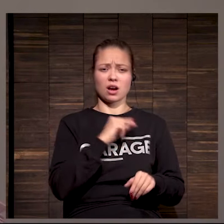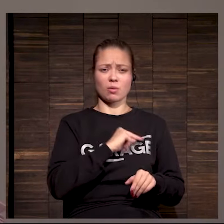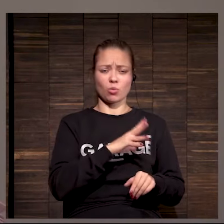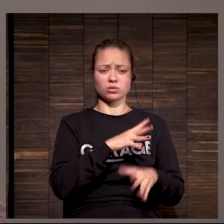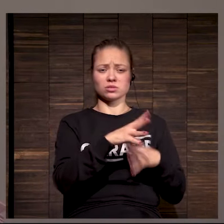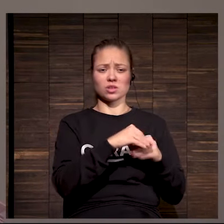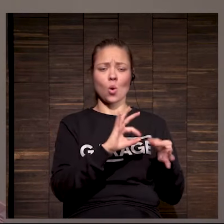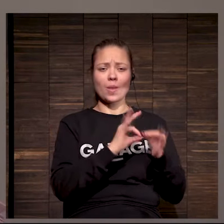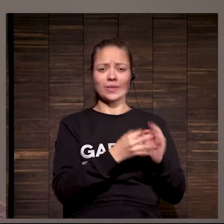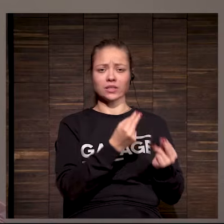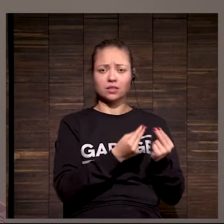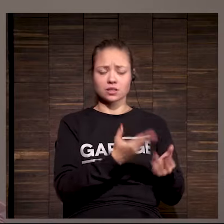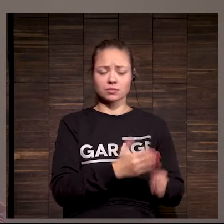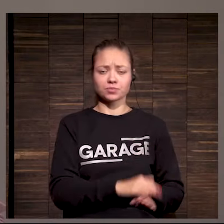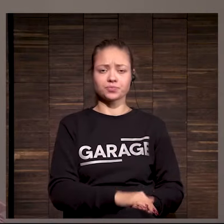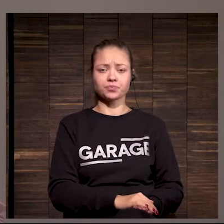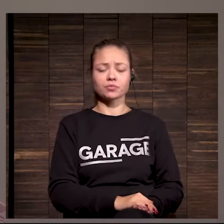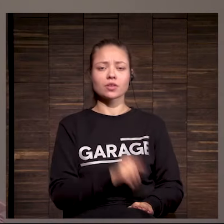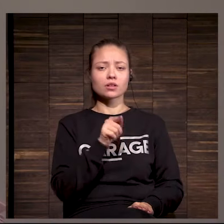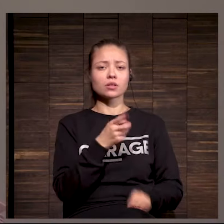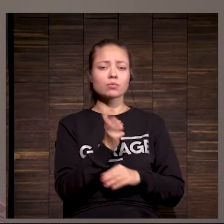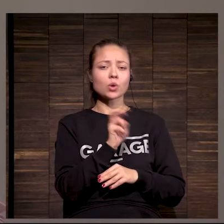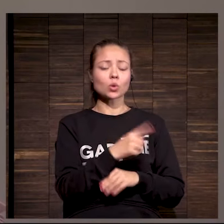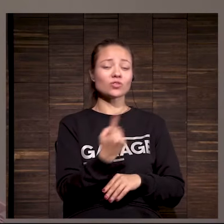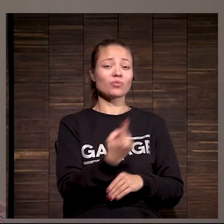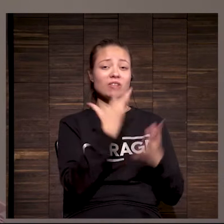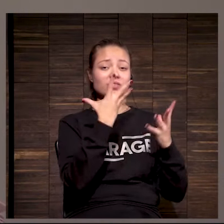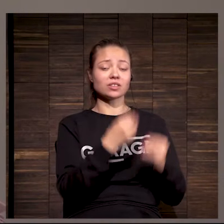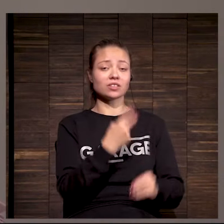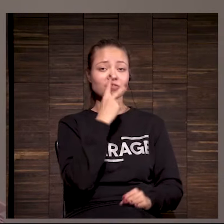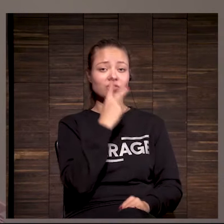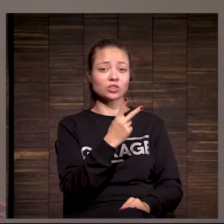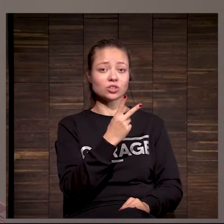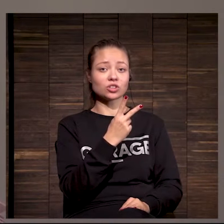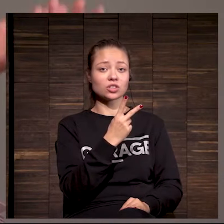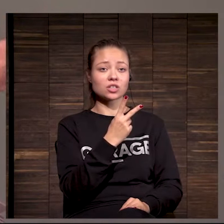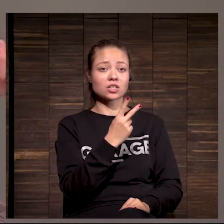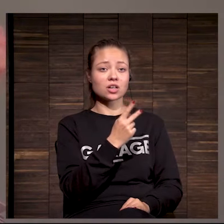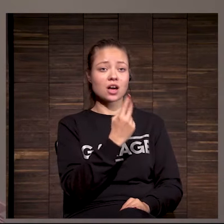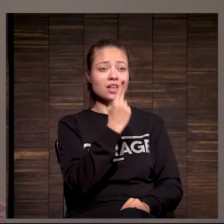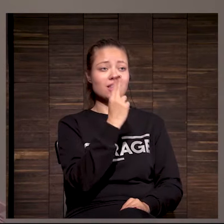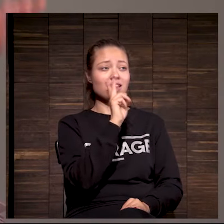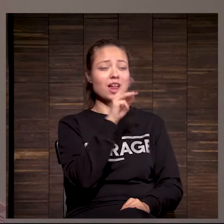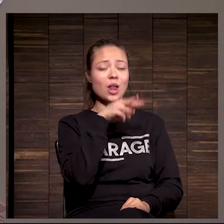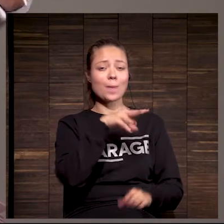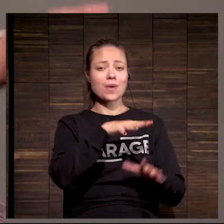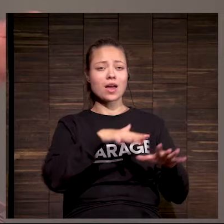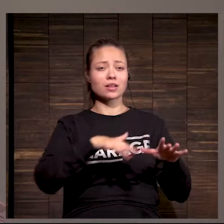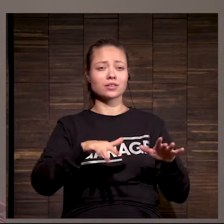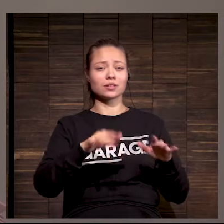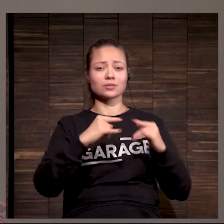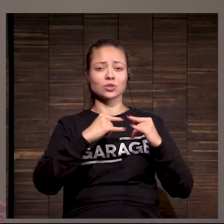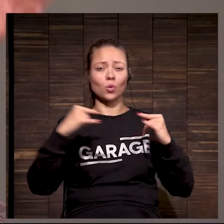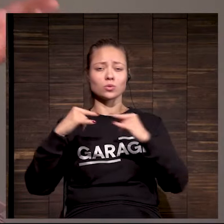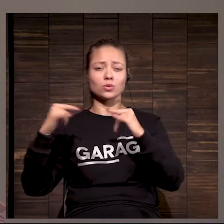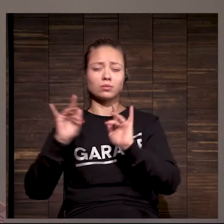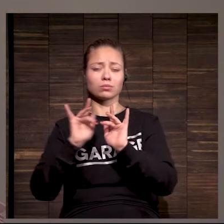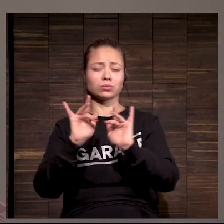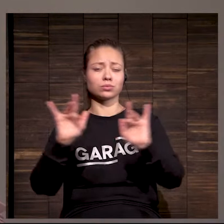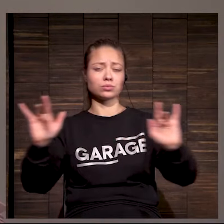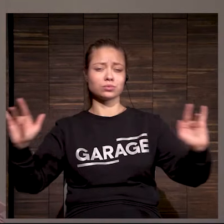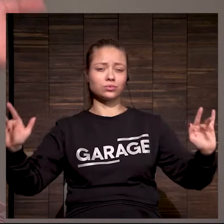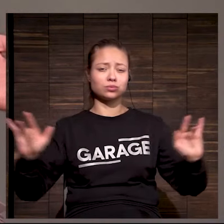играми ты приходишь первый день и видишь буквально километр пустых столов и то же самое